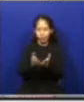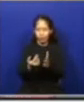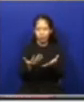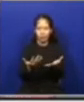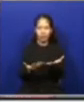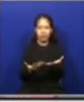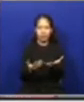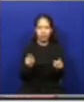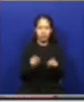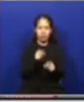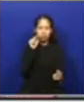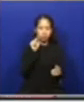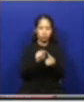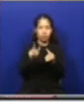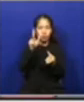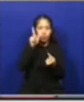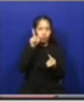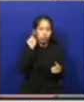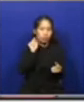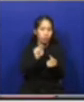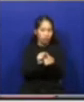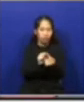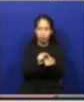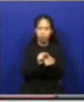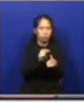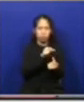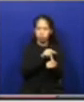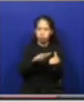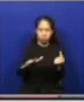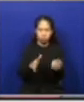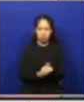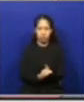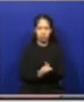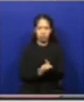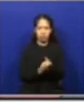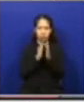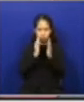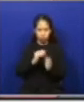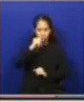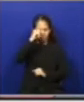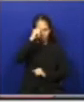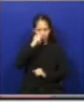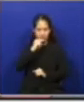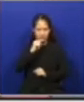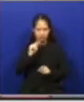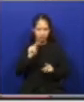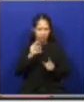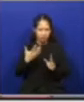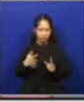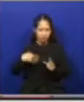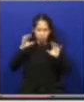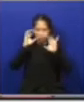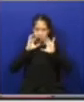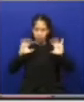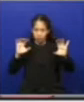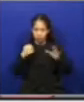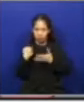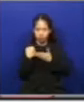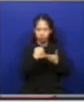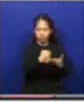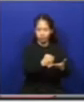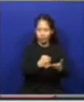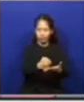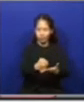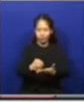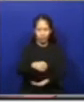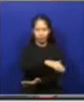เข้าถึงข้อมูลพื้นฐานของคนไทยที่ทำให้รัฐบาลไม่สามารถเยียวยาประชาชนได้อย่างถูกต้อง